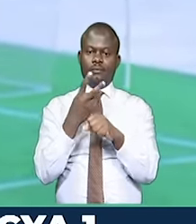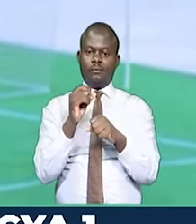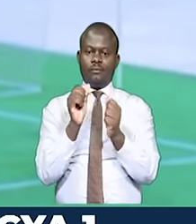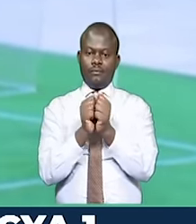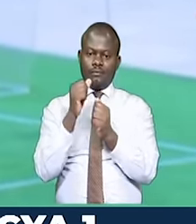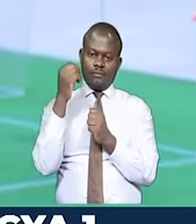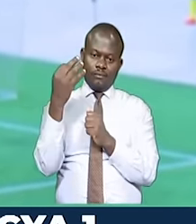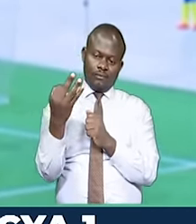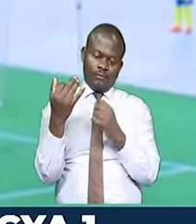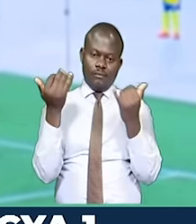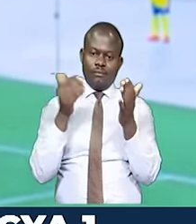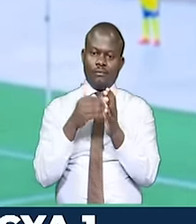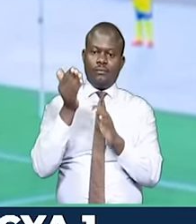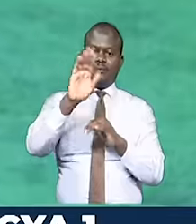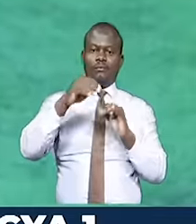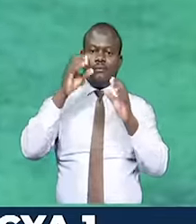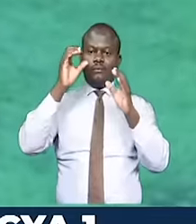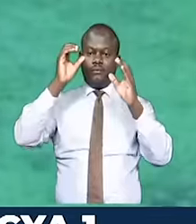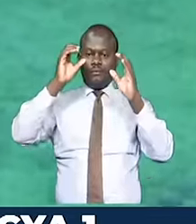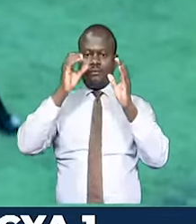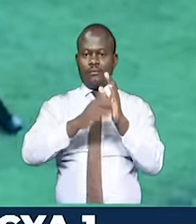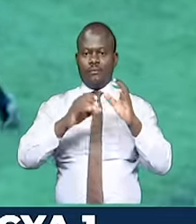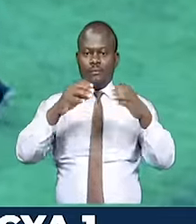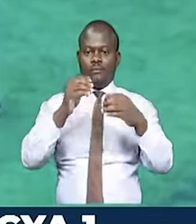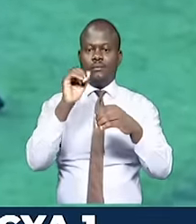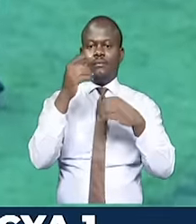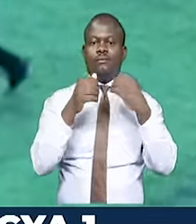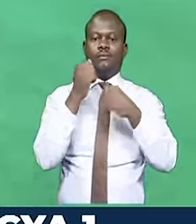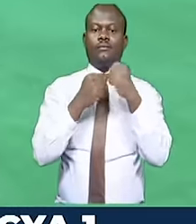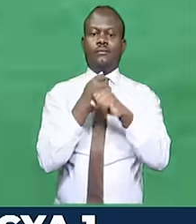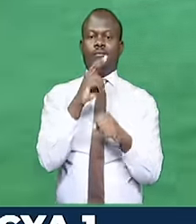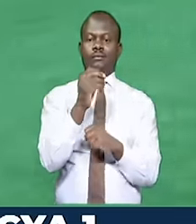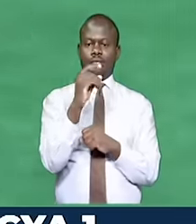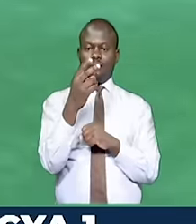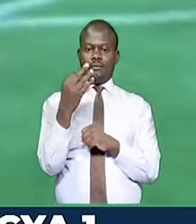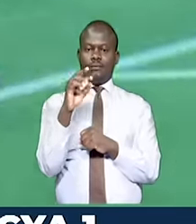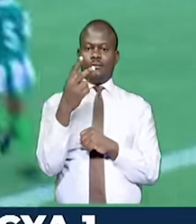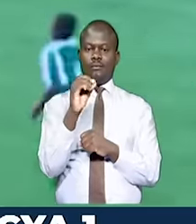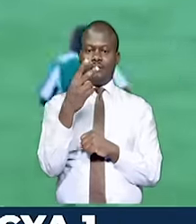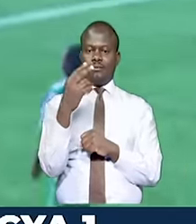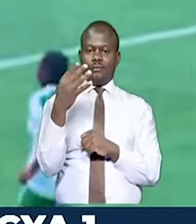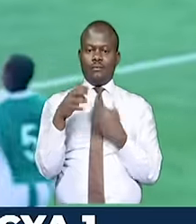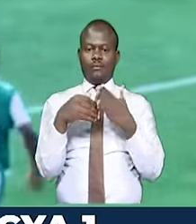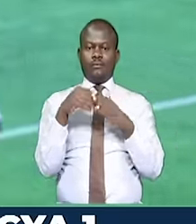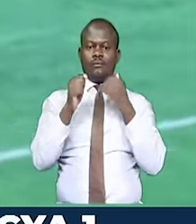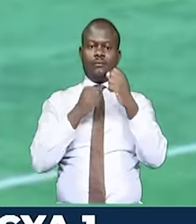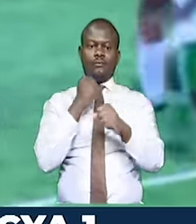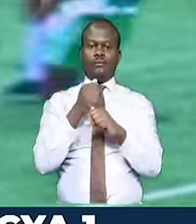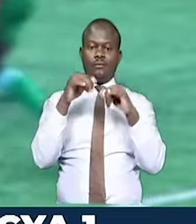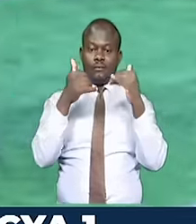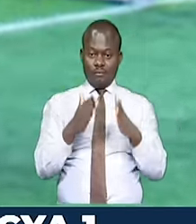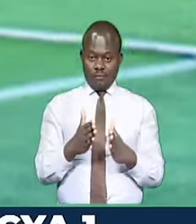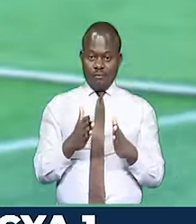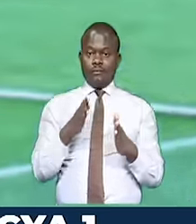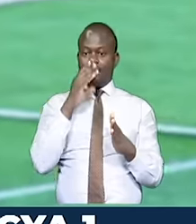2013 igarutse mu kiciro cya mbere nyuma ya 2023 2024 umwaka w'imikino inkuru rero